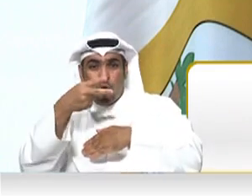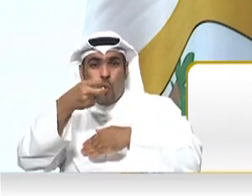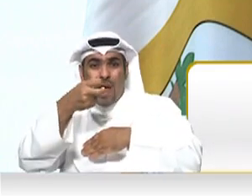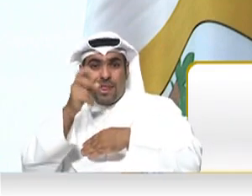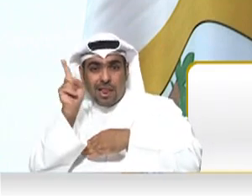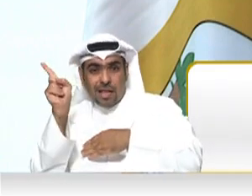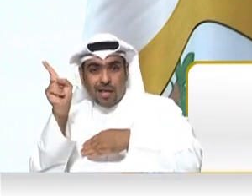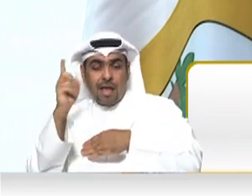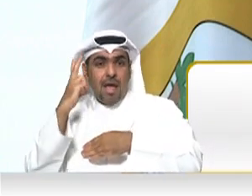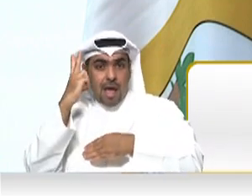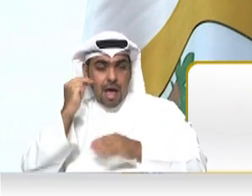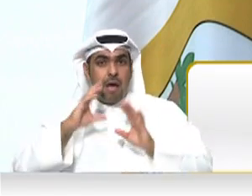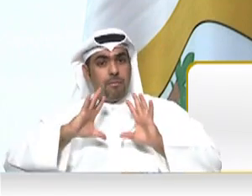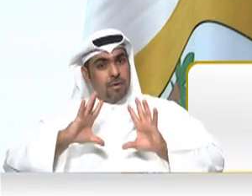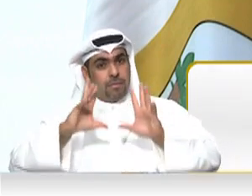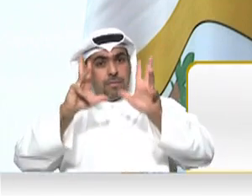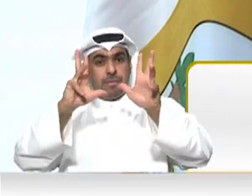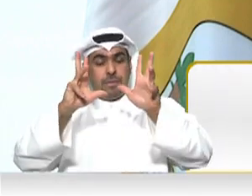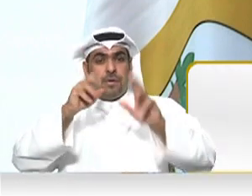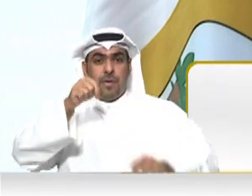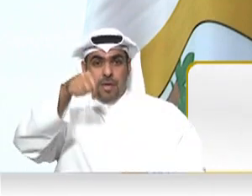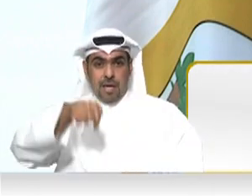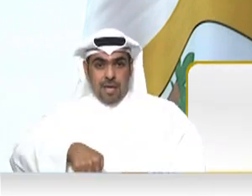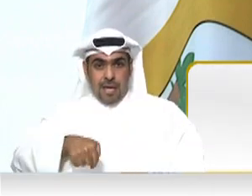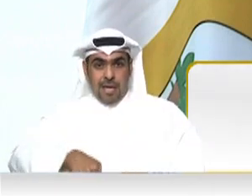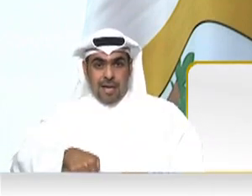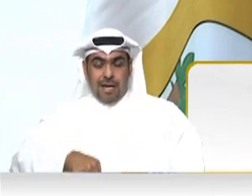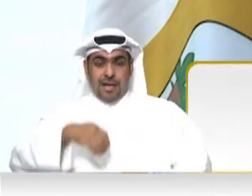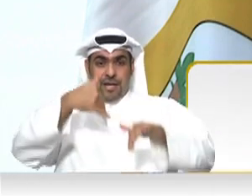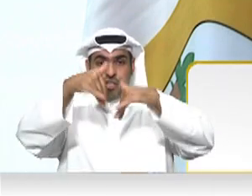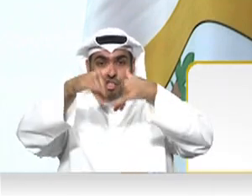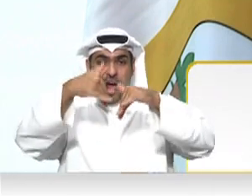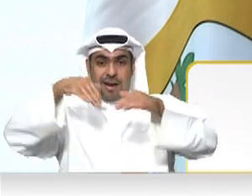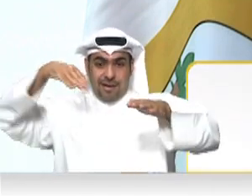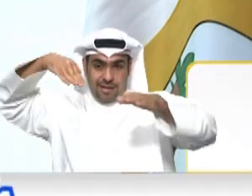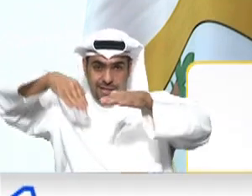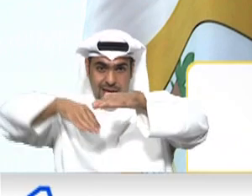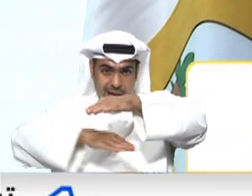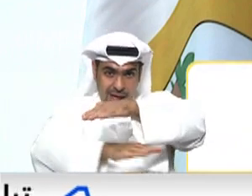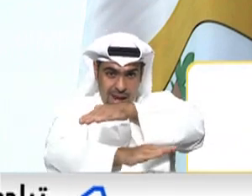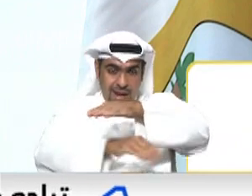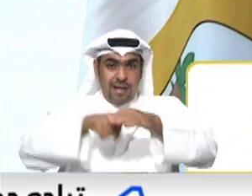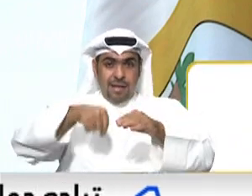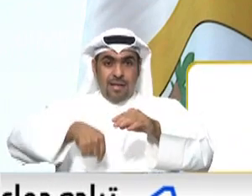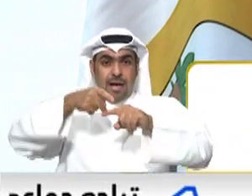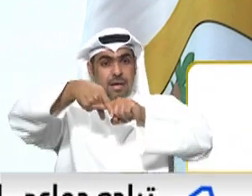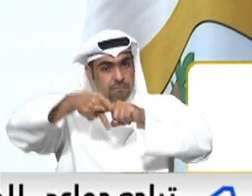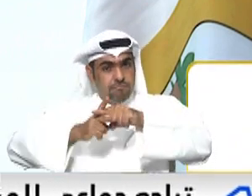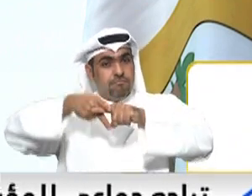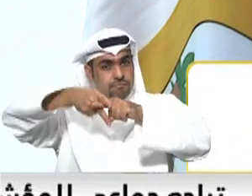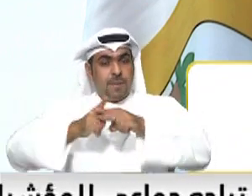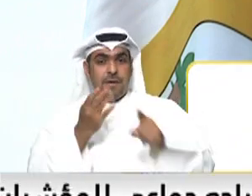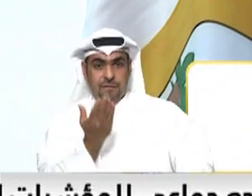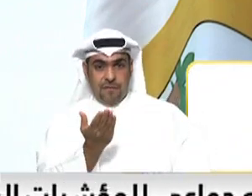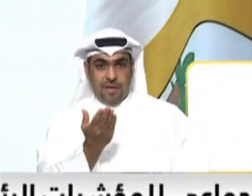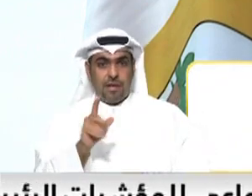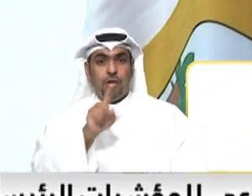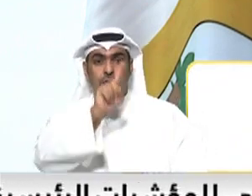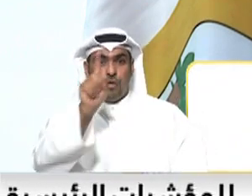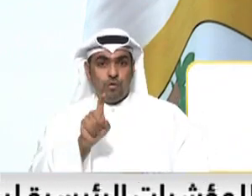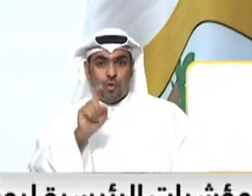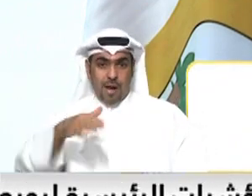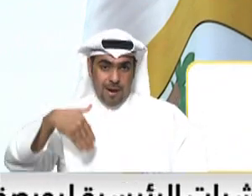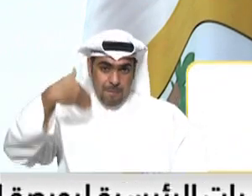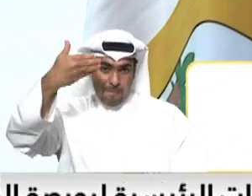الدروازة وتقاطع الدروازة هناك إصلاحات موجودة في هذا النفق، احنا مو قاعد نتكلم عن الإصلاحات، نتكلم مرحلة ما بعد الإصلاحات.